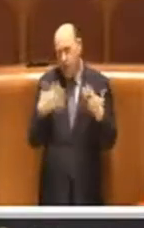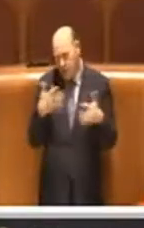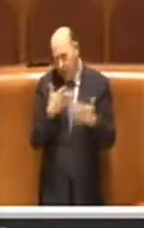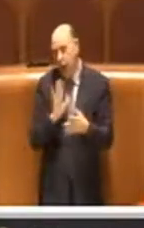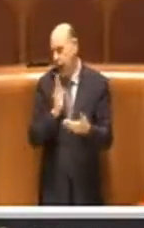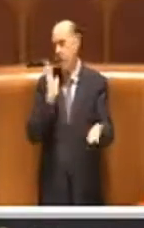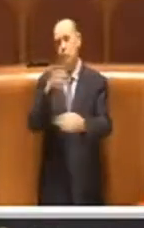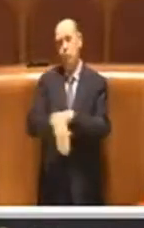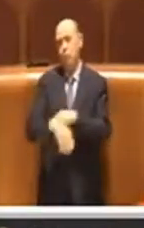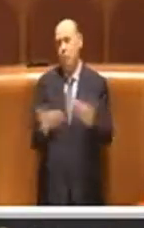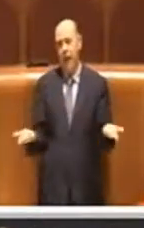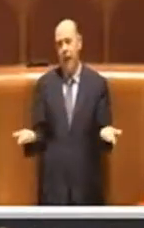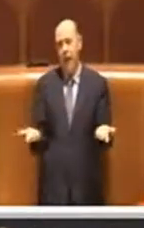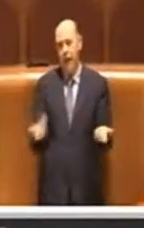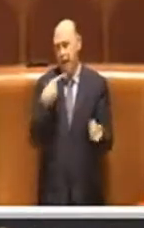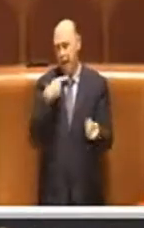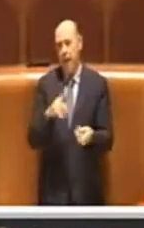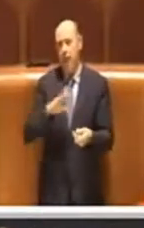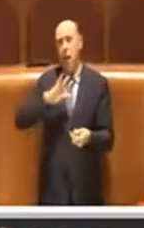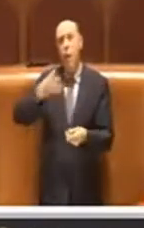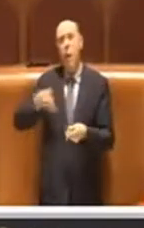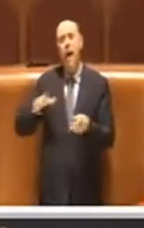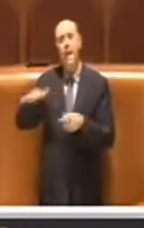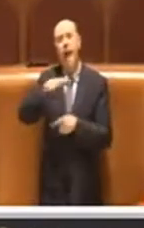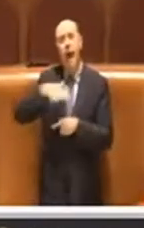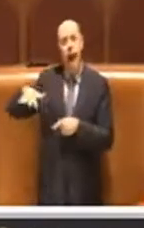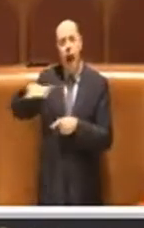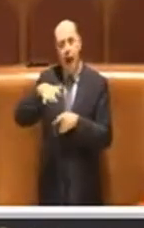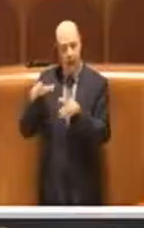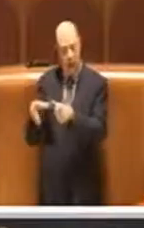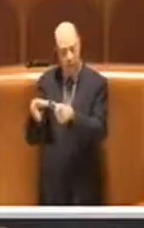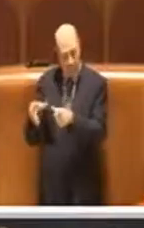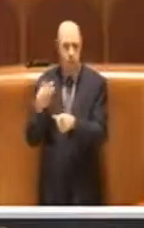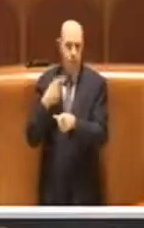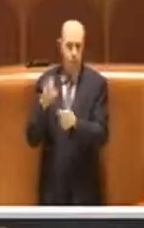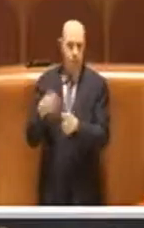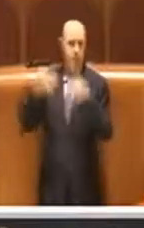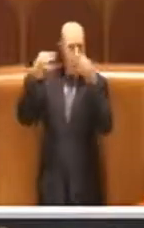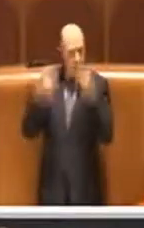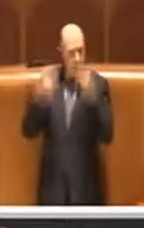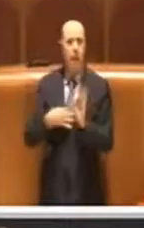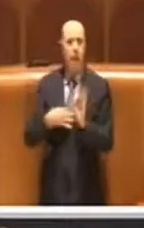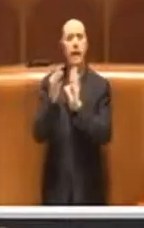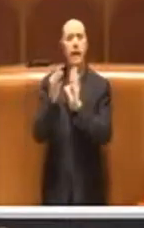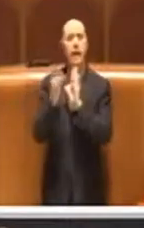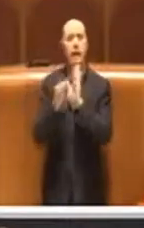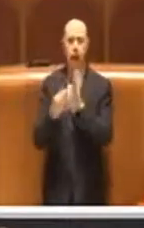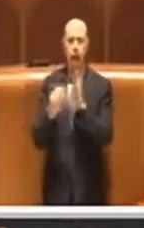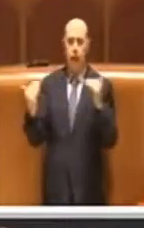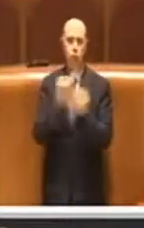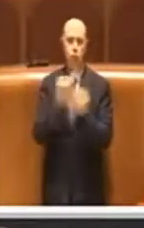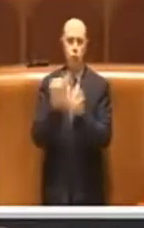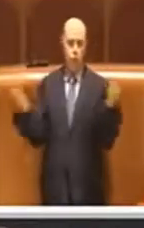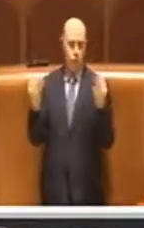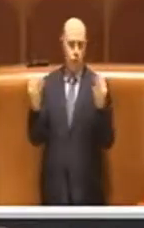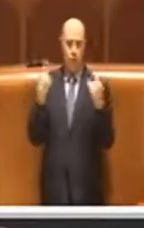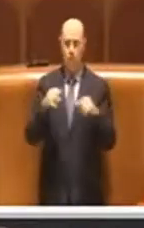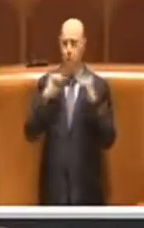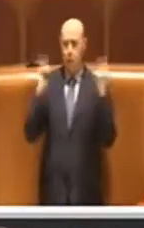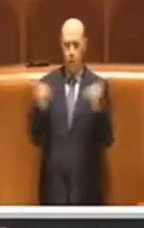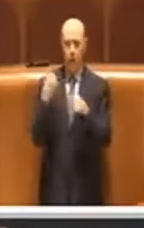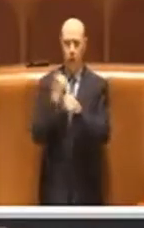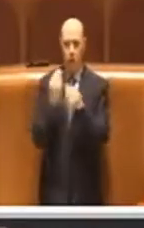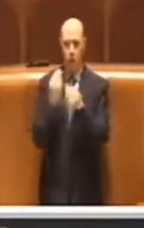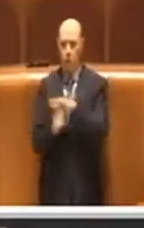va a superare così la questione della quarta area e a stabilire dei criteri equi per tutti i